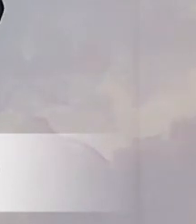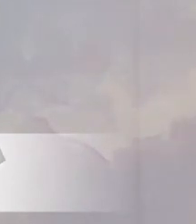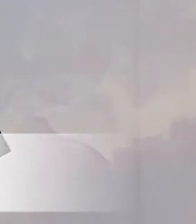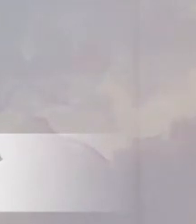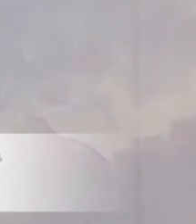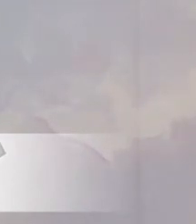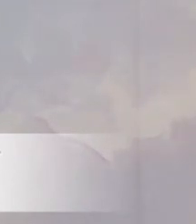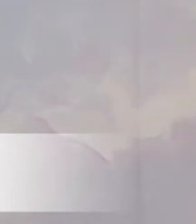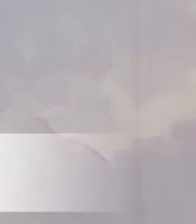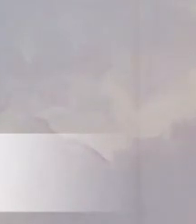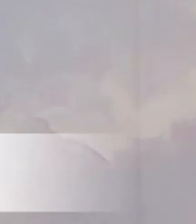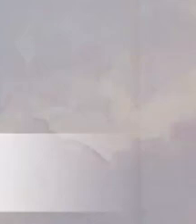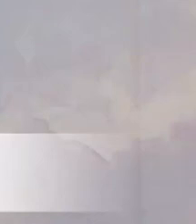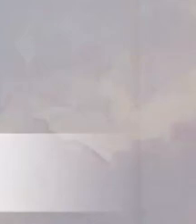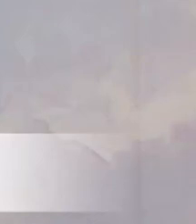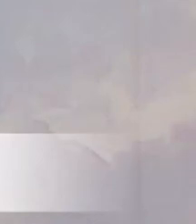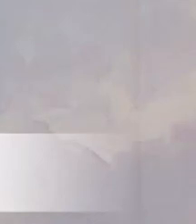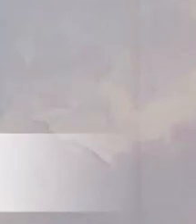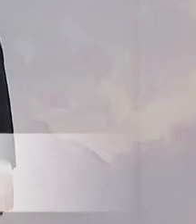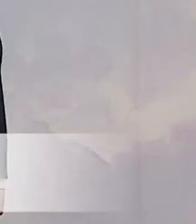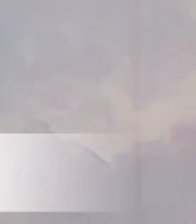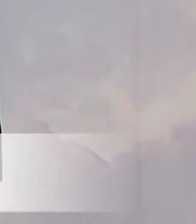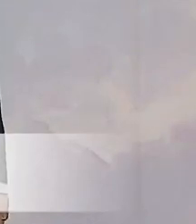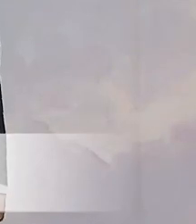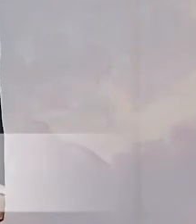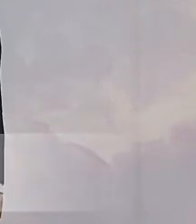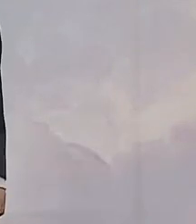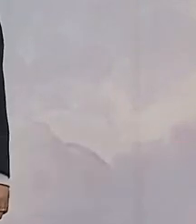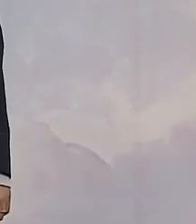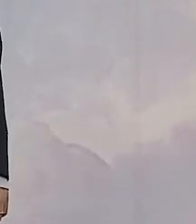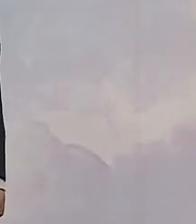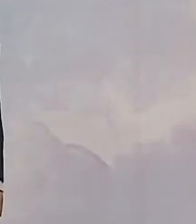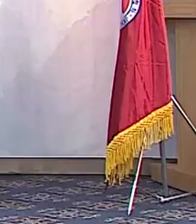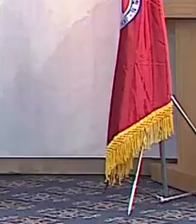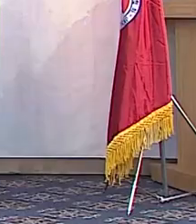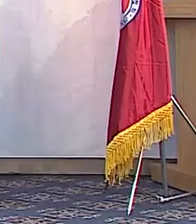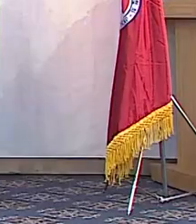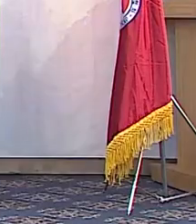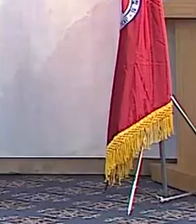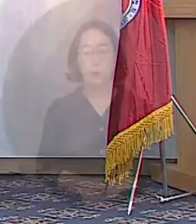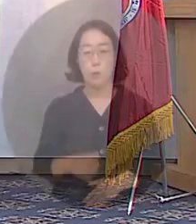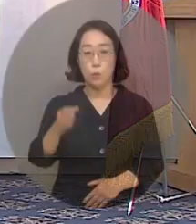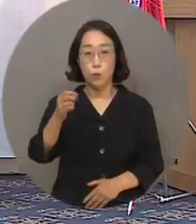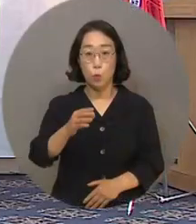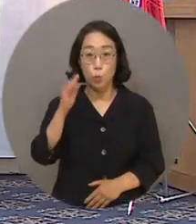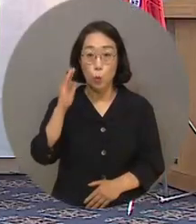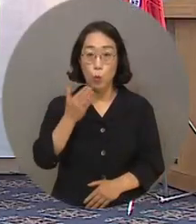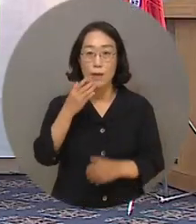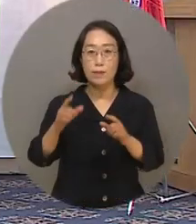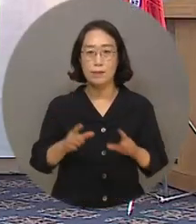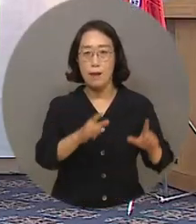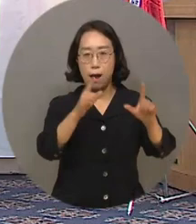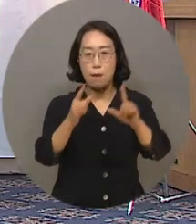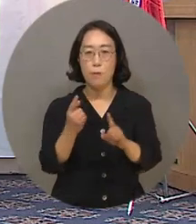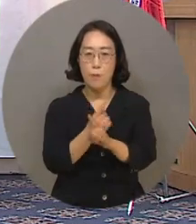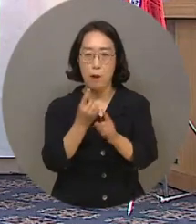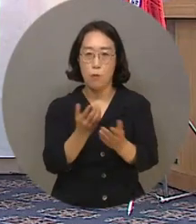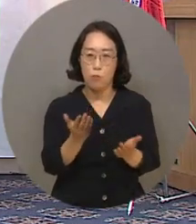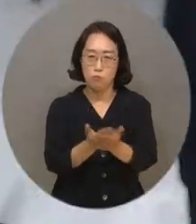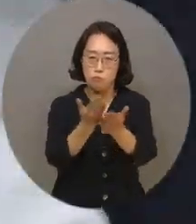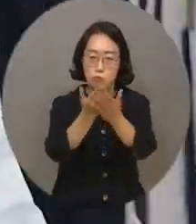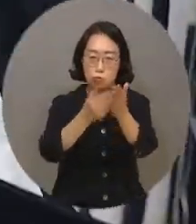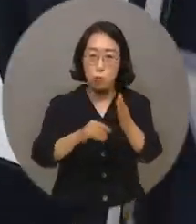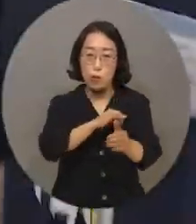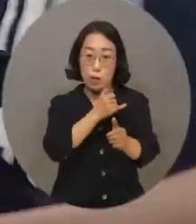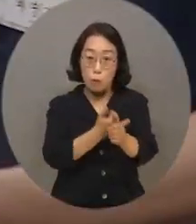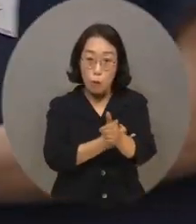교육권 보장을 위한 대책 마련을 촉구한다. 또한 농민의 삶의 질 개선과 장애인의 인권